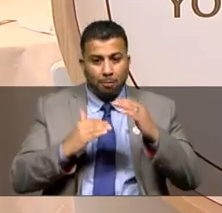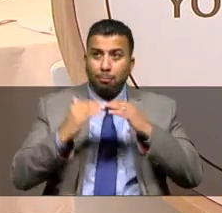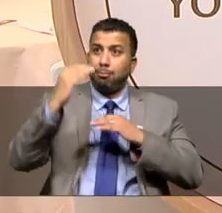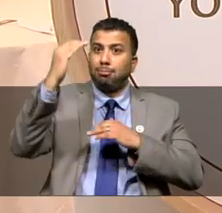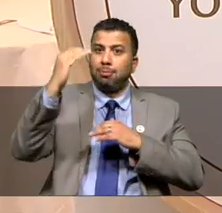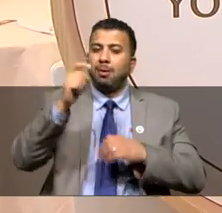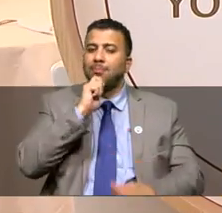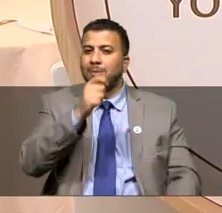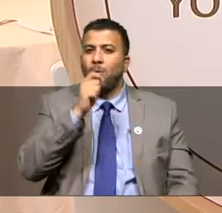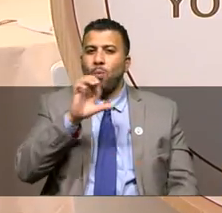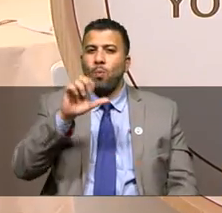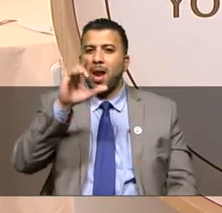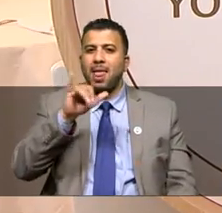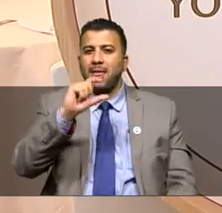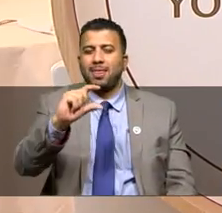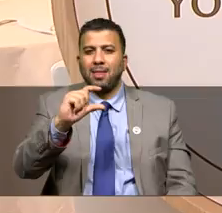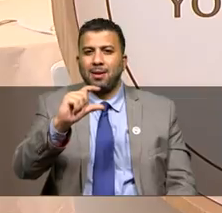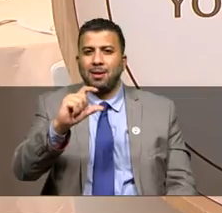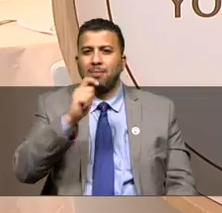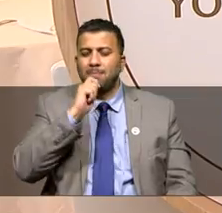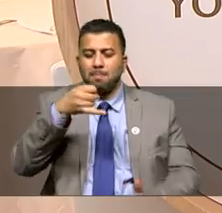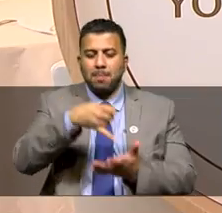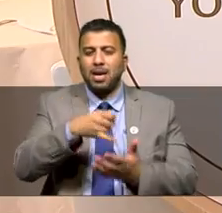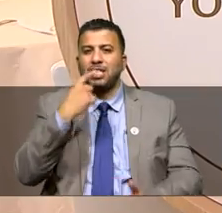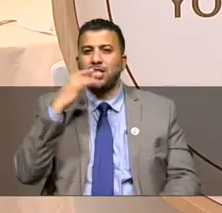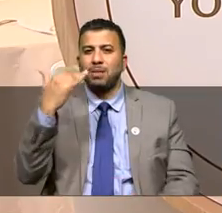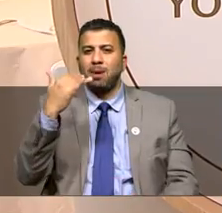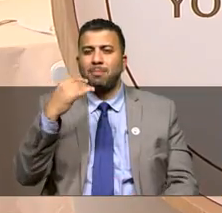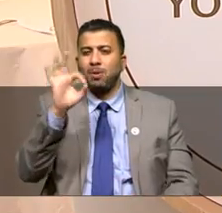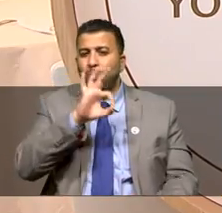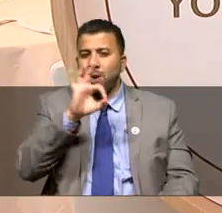لأخبار الدار، وليد الأصبحي من مركز الشباب العربي بالعاصمة أبوظبي.